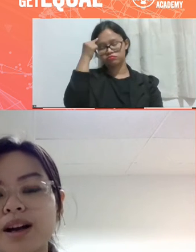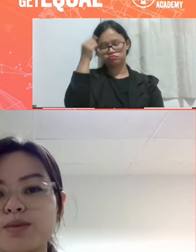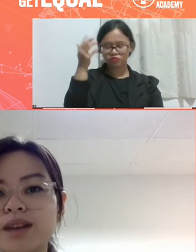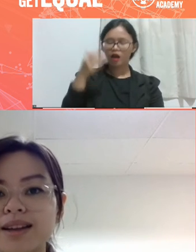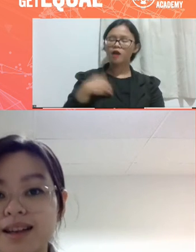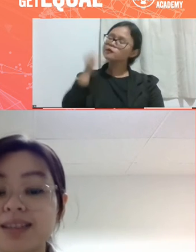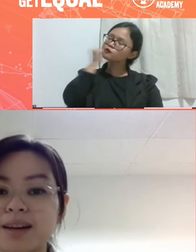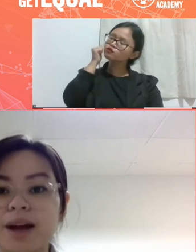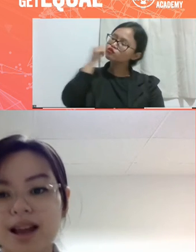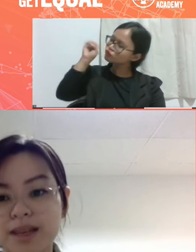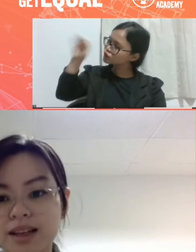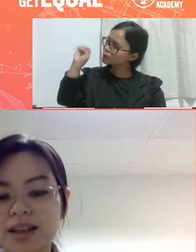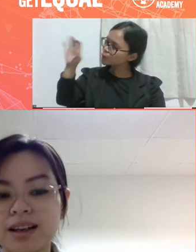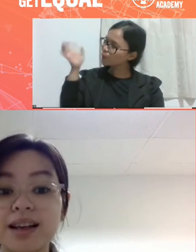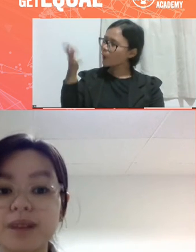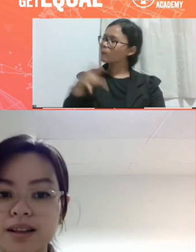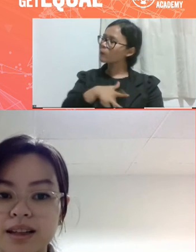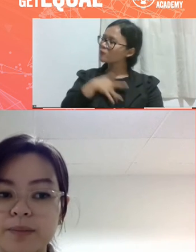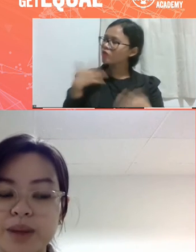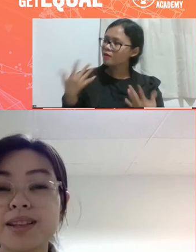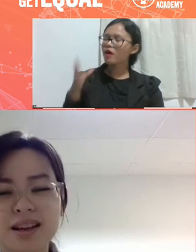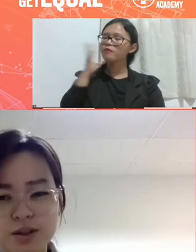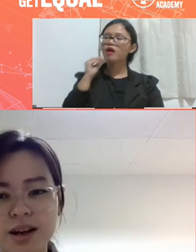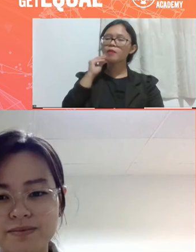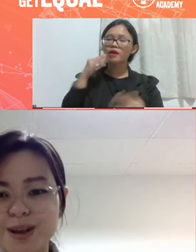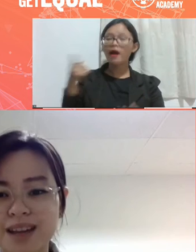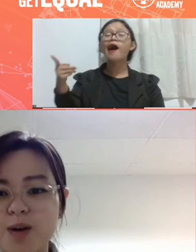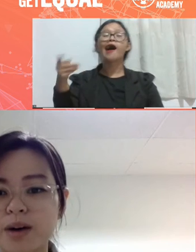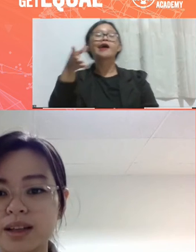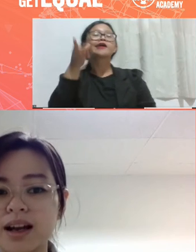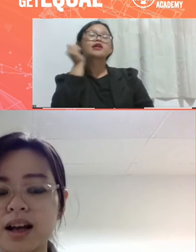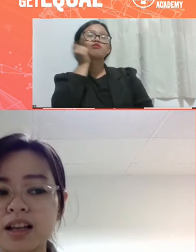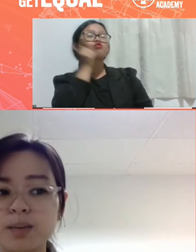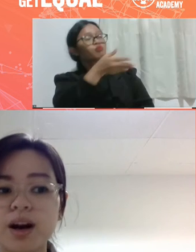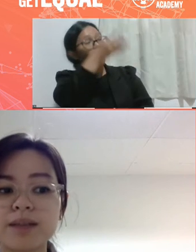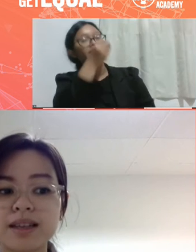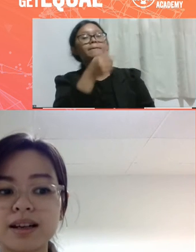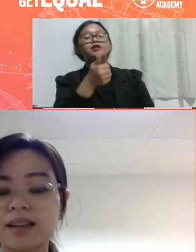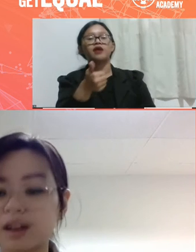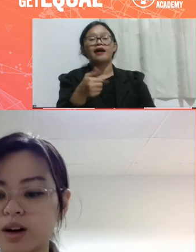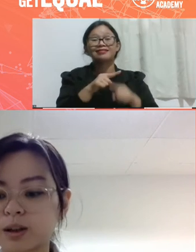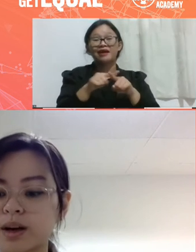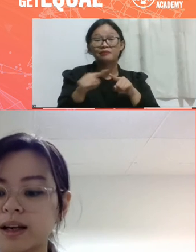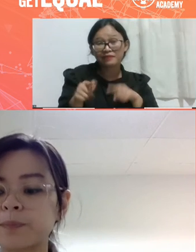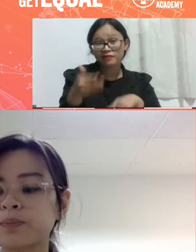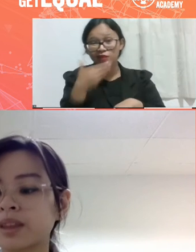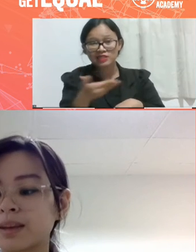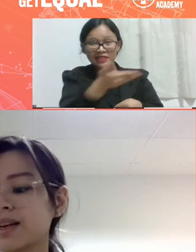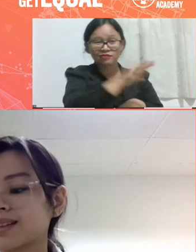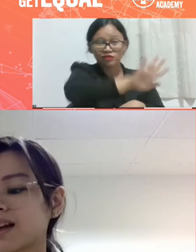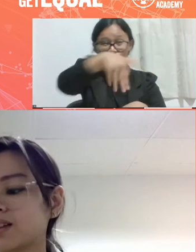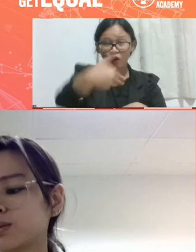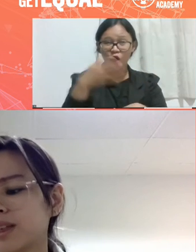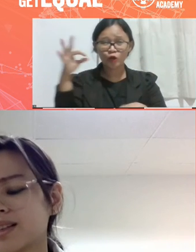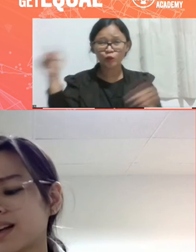tahu kepada ibu saya sedang mengalami ini dan dia mengerti. Tapi saya juga tahu bahwa tidak semua orang bisa dekat dengan orang tuanya.